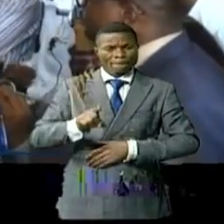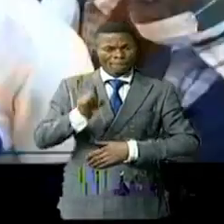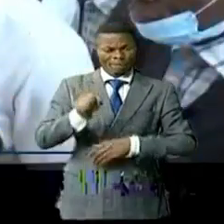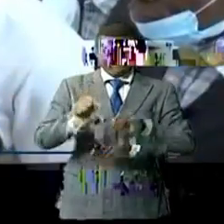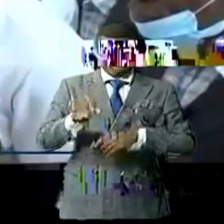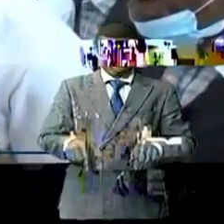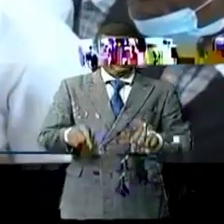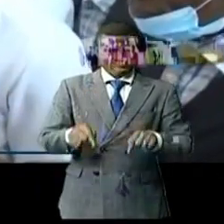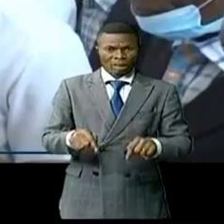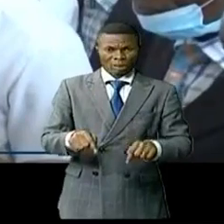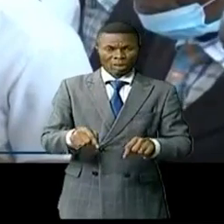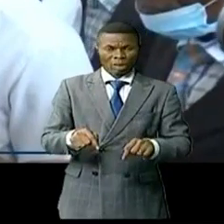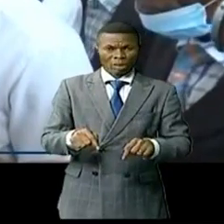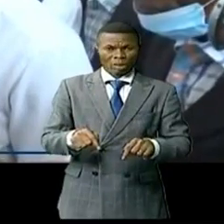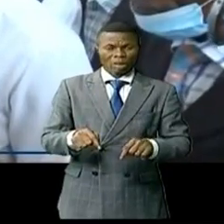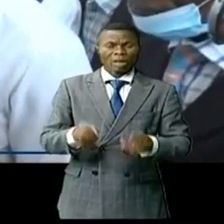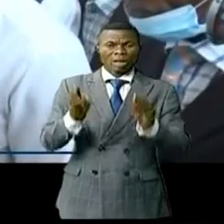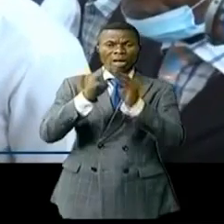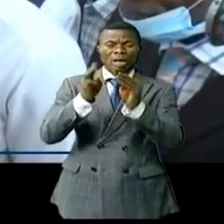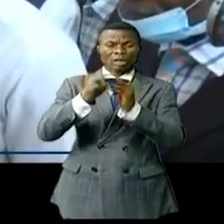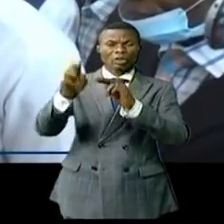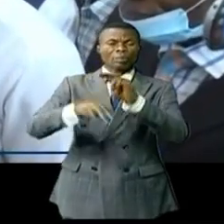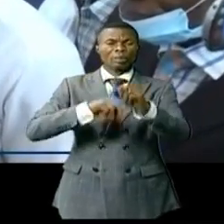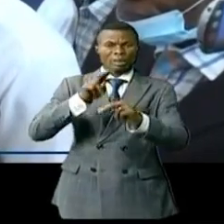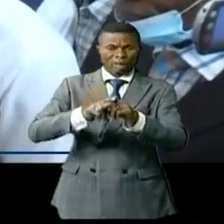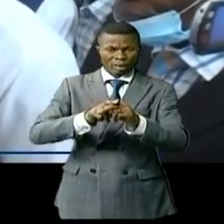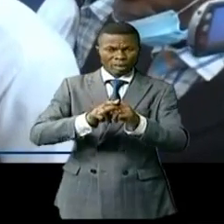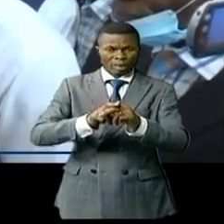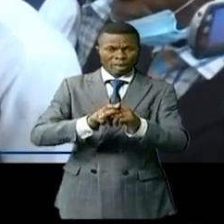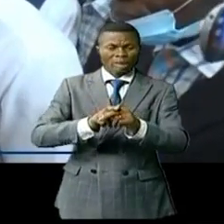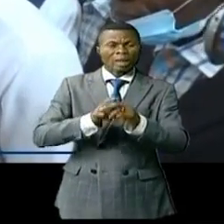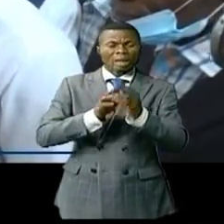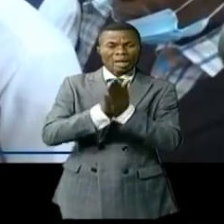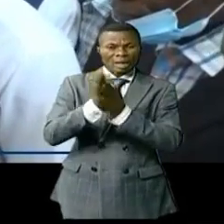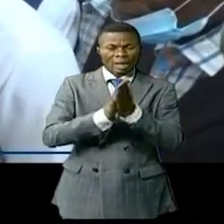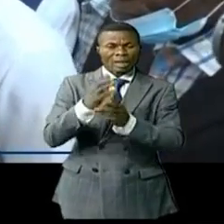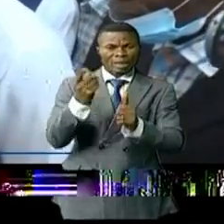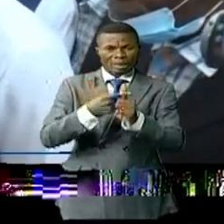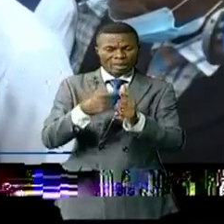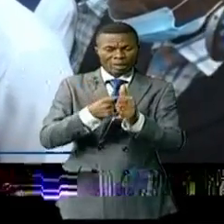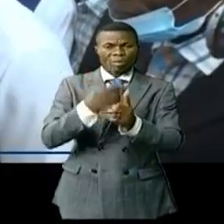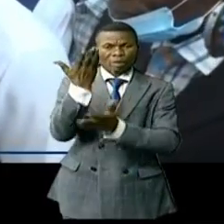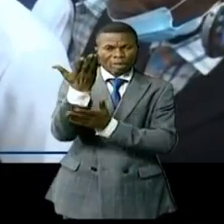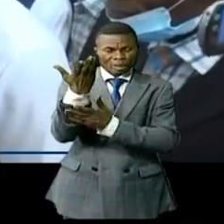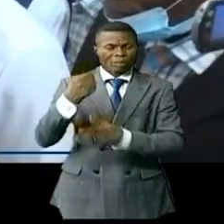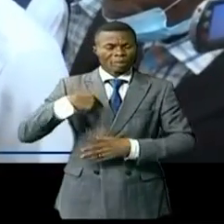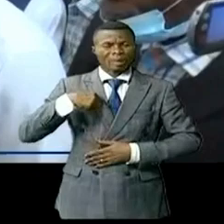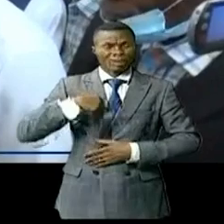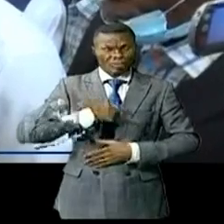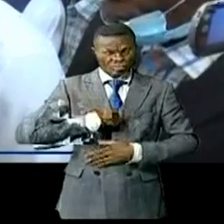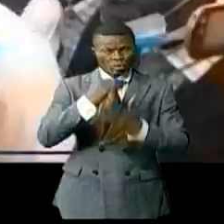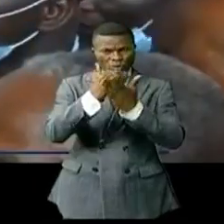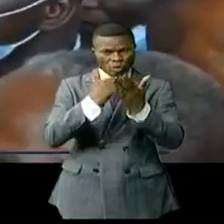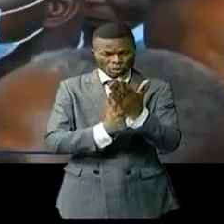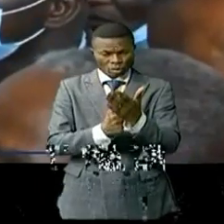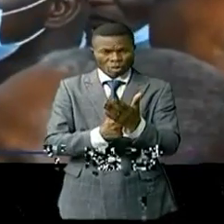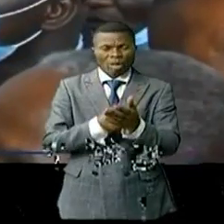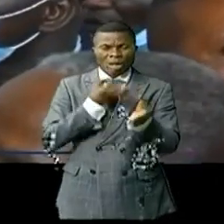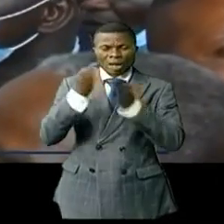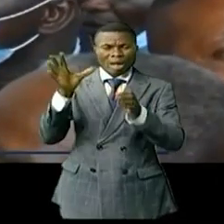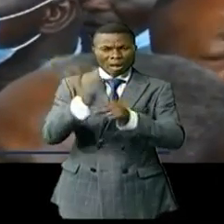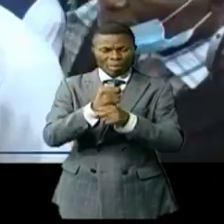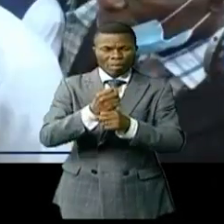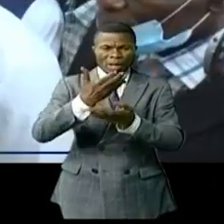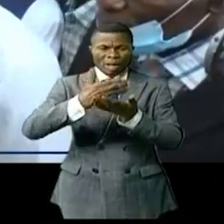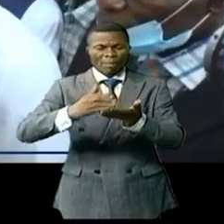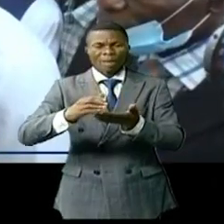fois-ci que l'Assemblée nationale prenne en compte nos revendications qui sont résumées en deux